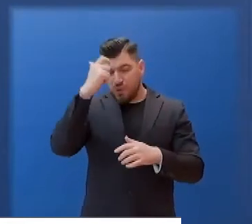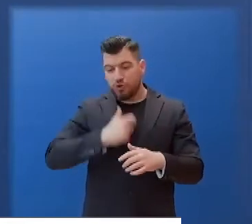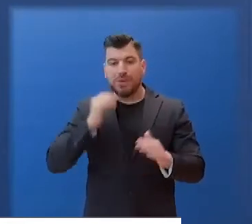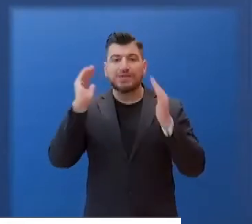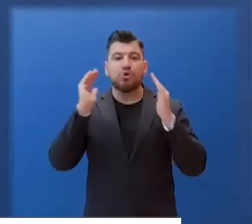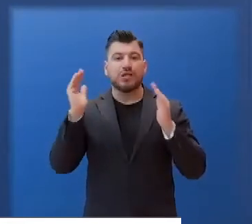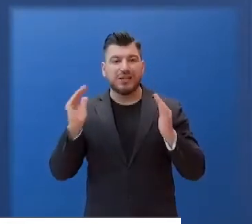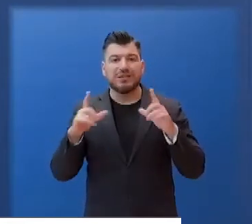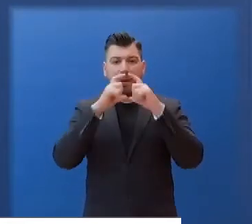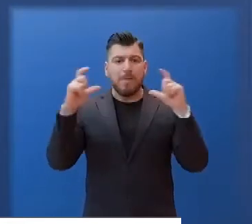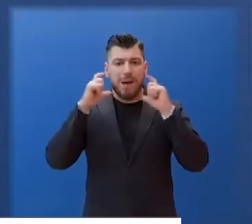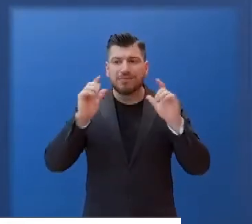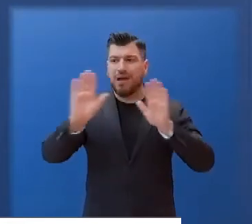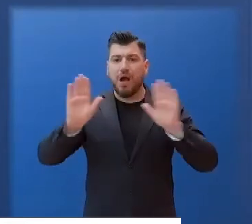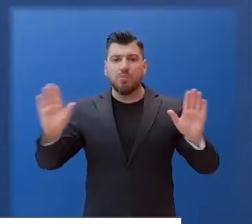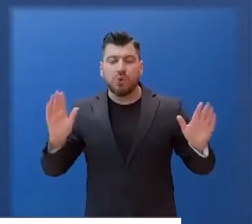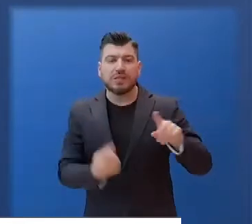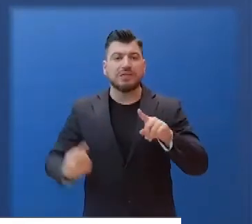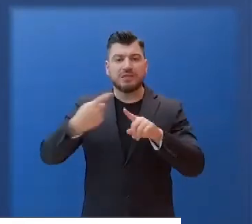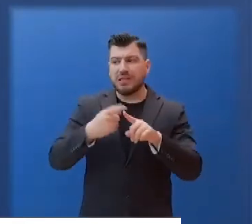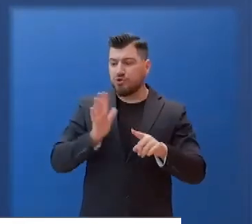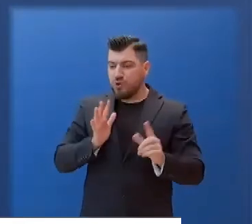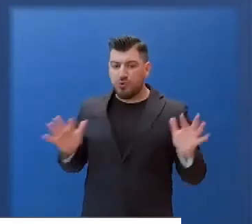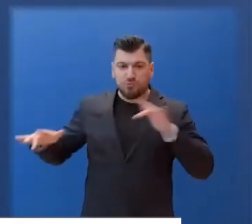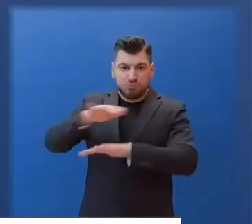μάσκα, να κρατάμε τις αποστάσεις, να αποφεύγουμε το συγχρονισμό.